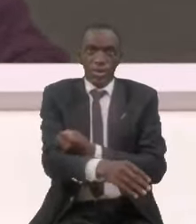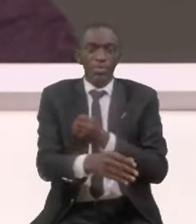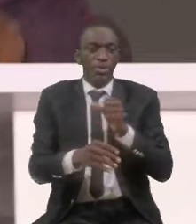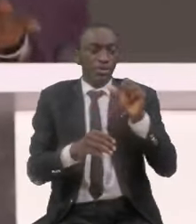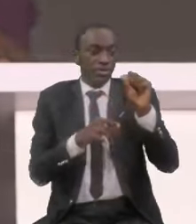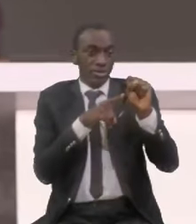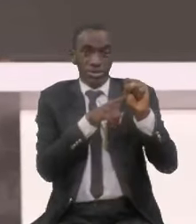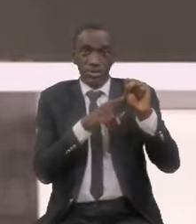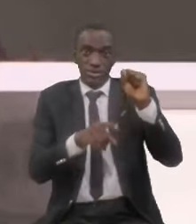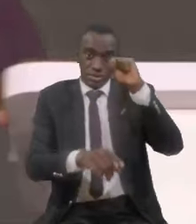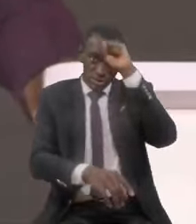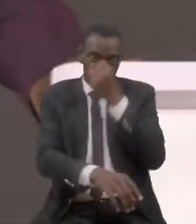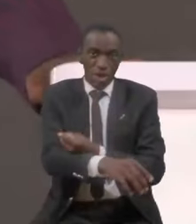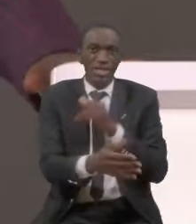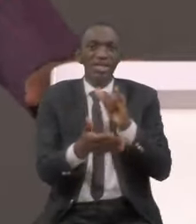en lui